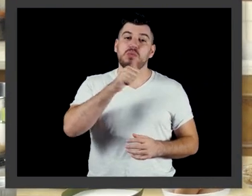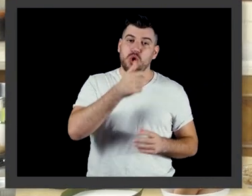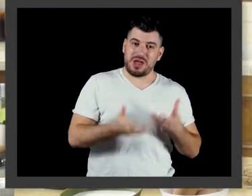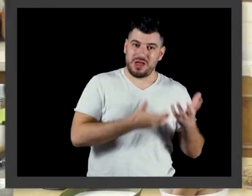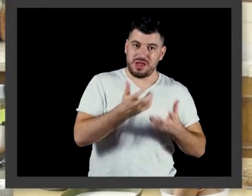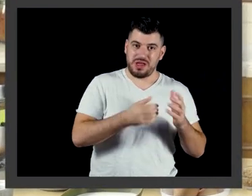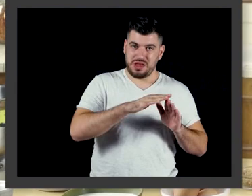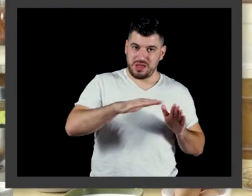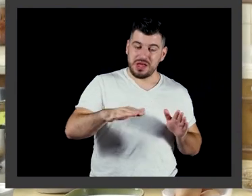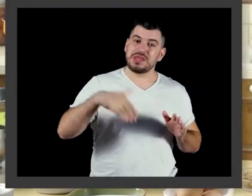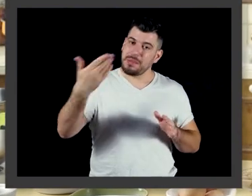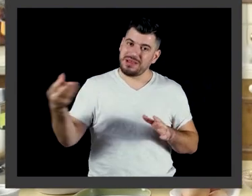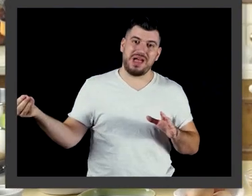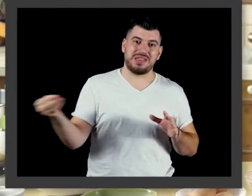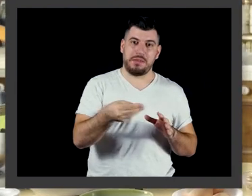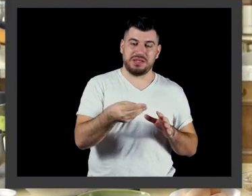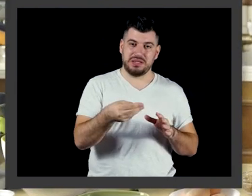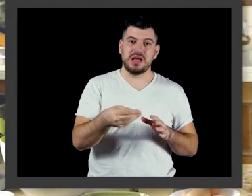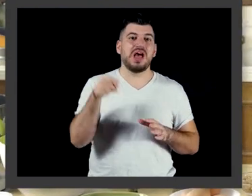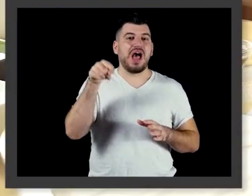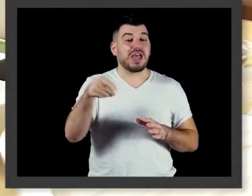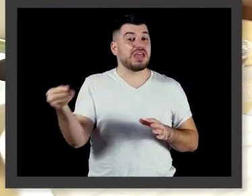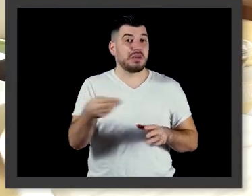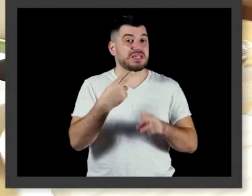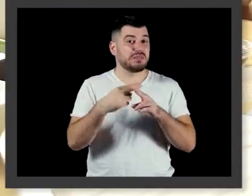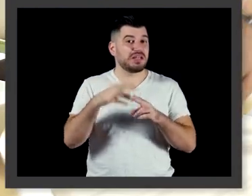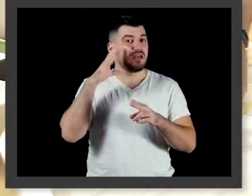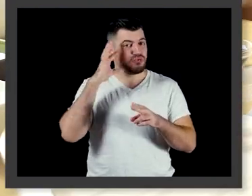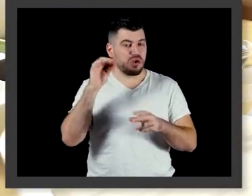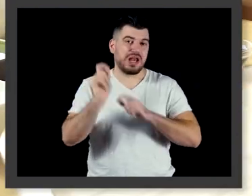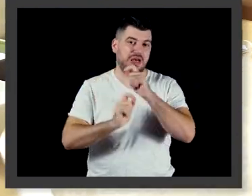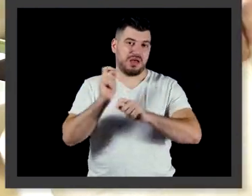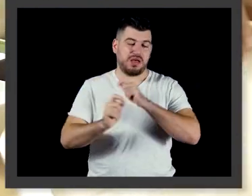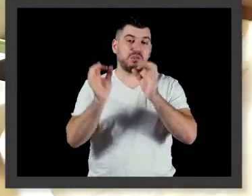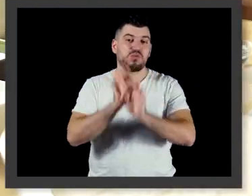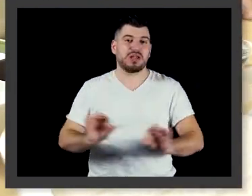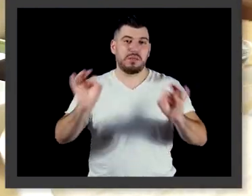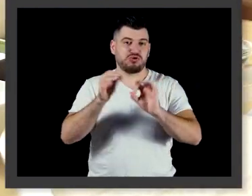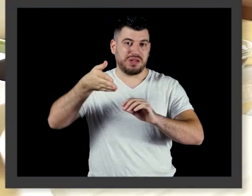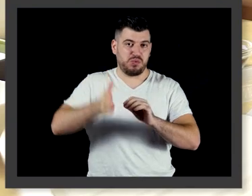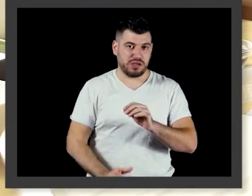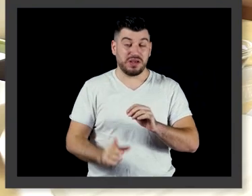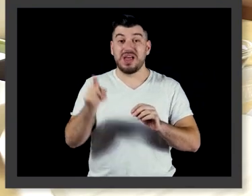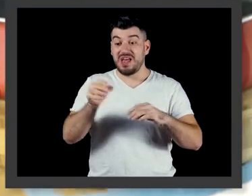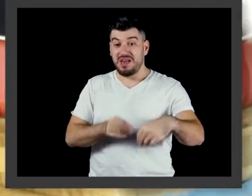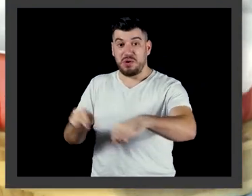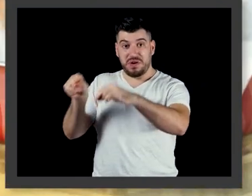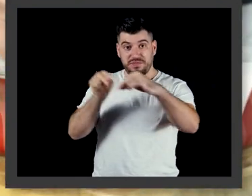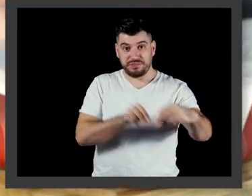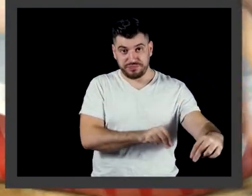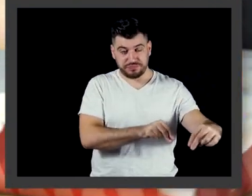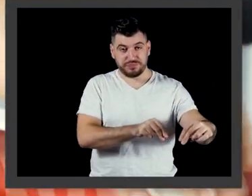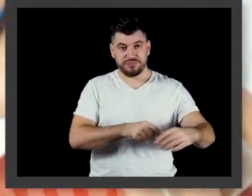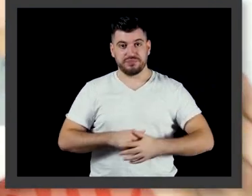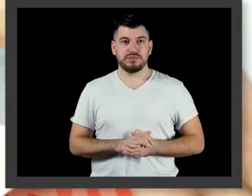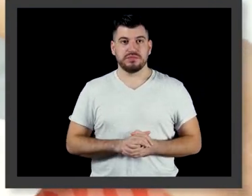ρίξουμε απλά από πάνω και θα ετοιμαστεί από μόνη της η μπουγάτσα μας. Στον αυτόματο πιλότο. Λοιπόν, παίρνω ένα φύλλο και το βάζω